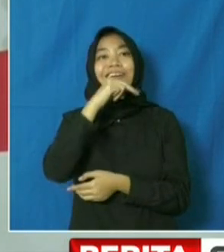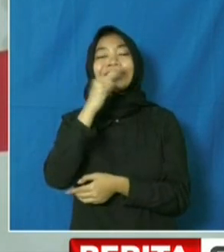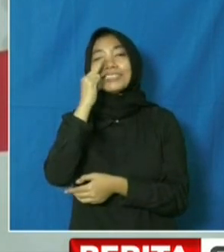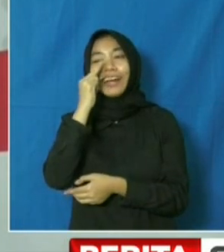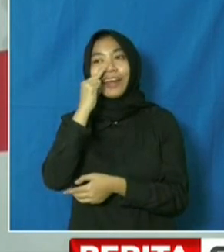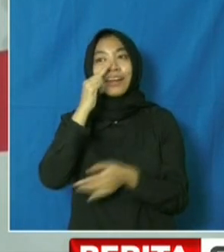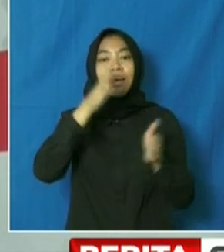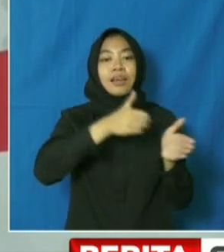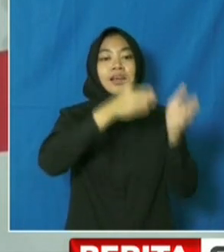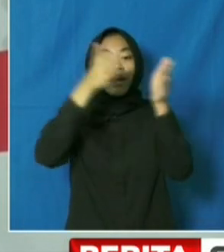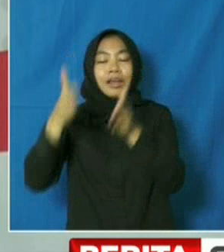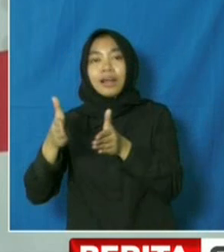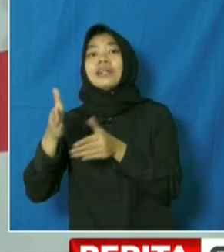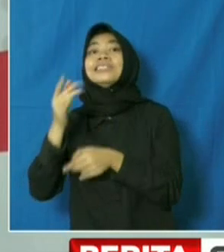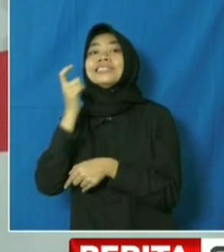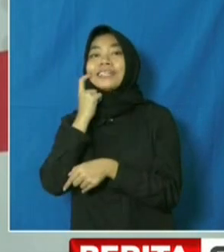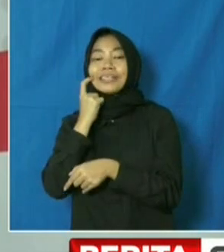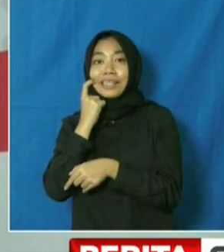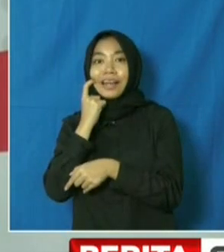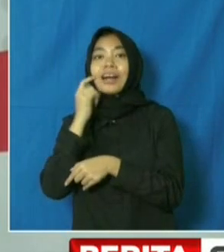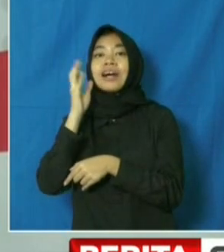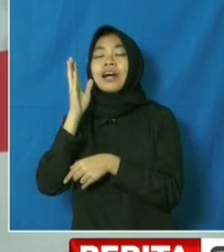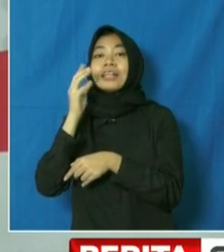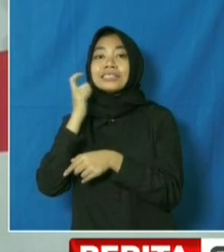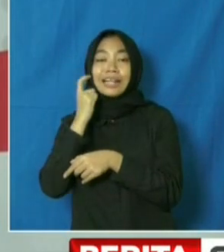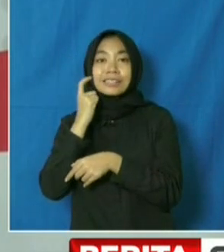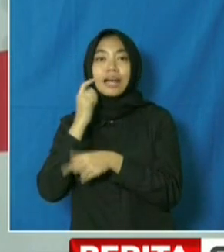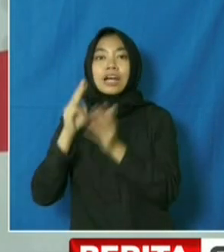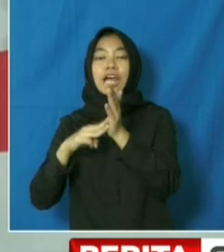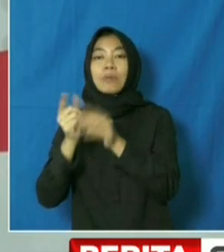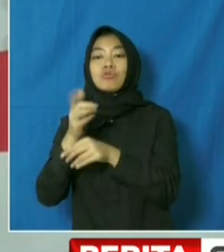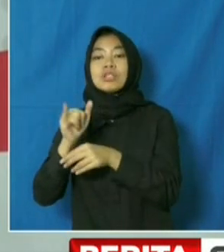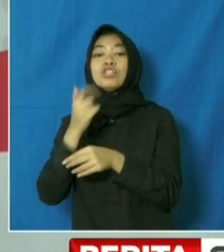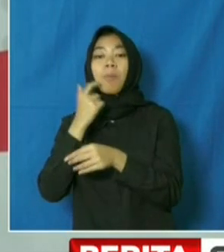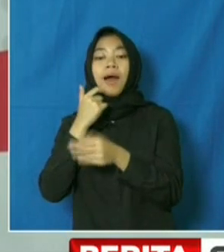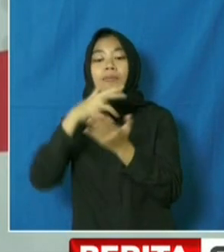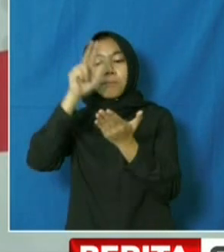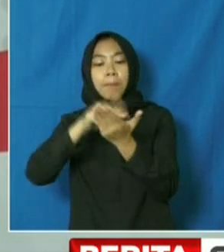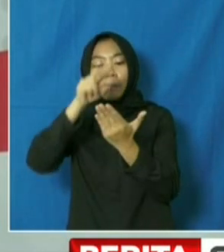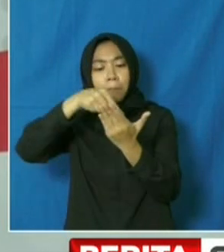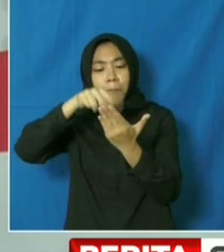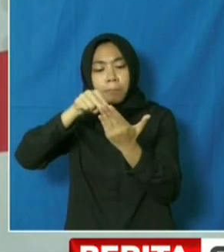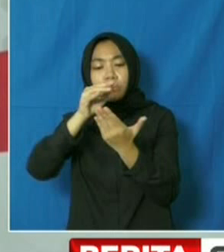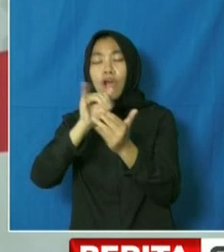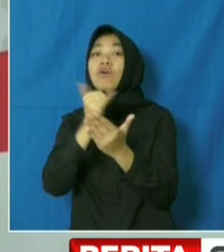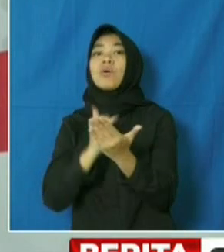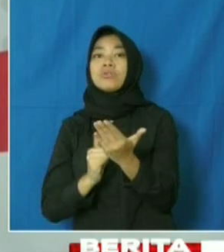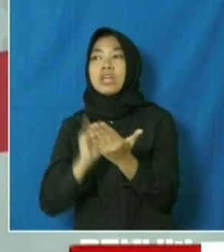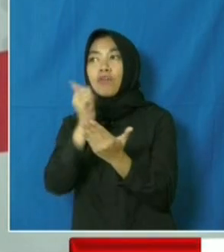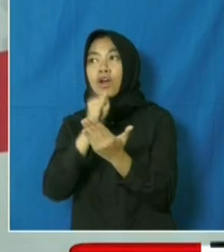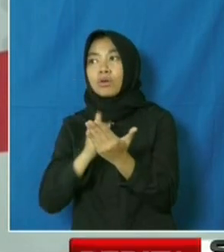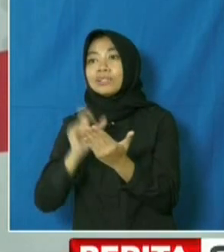Selasa Majelis Ulama Indonesia khususnya komisi fatwa melakukan evaluasi melakukan rapat secara